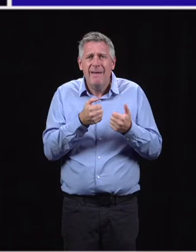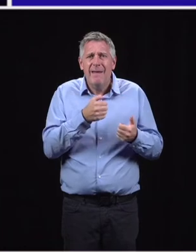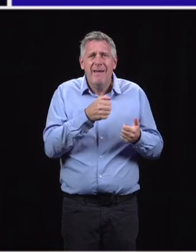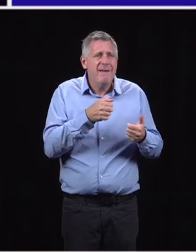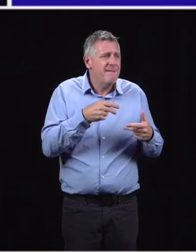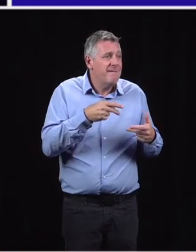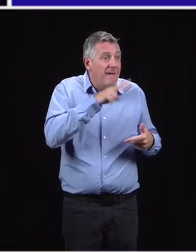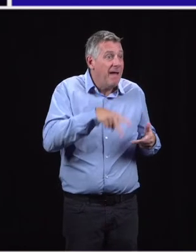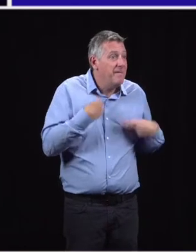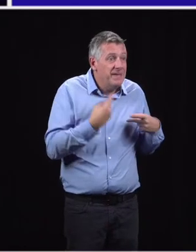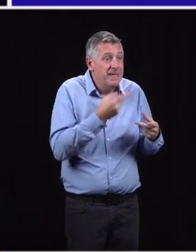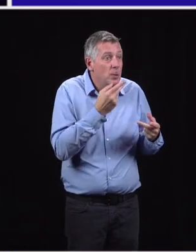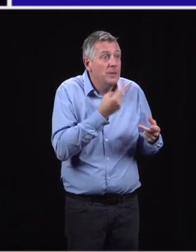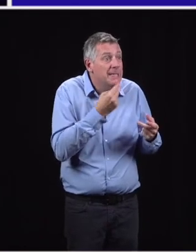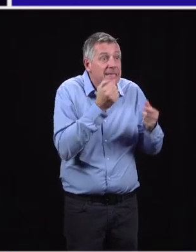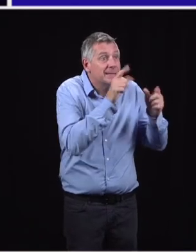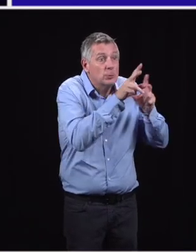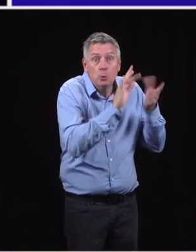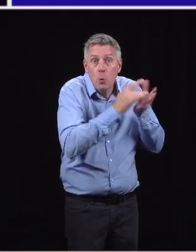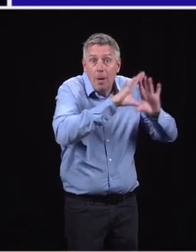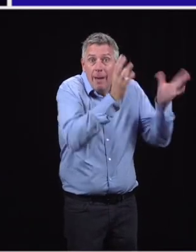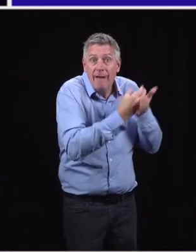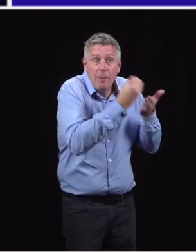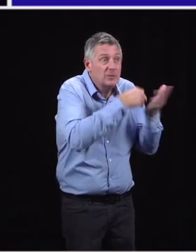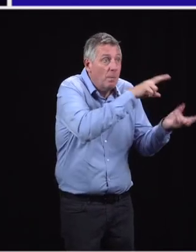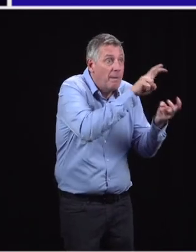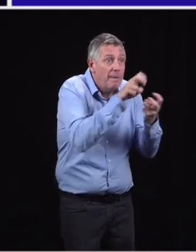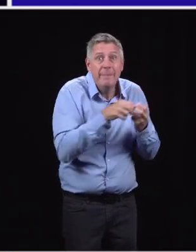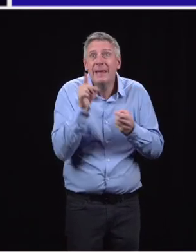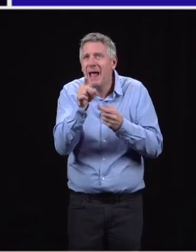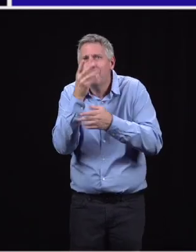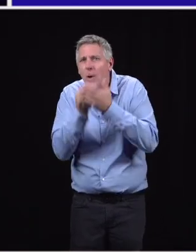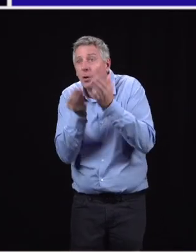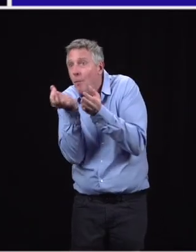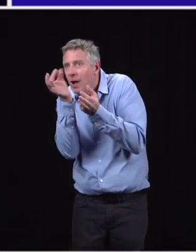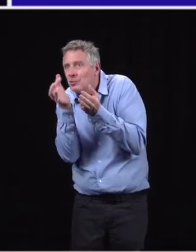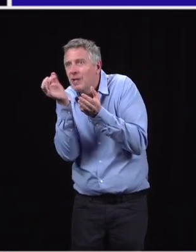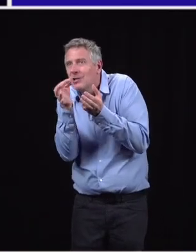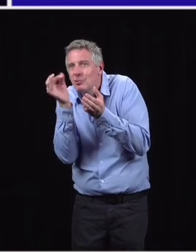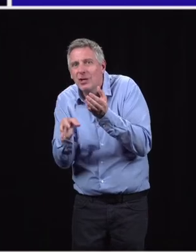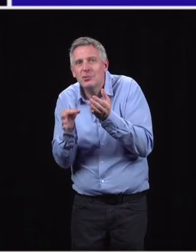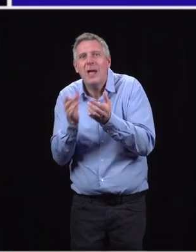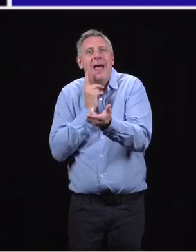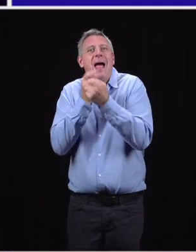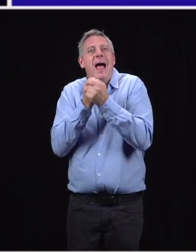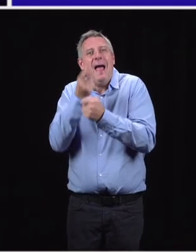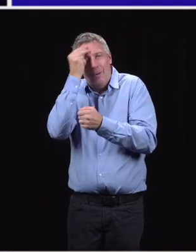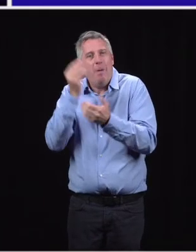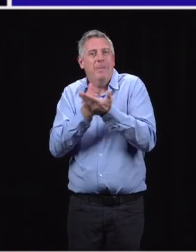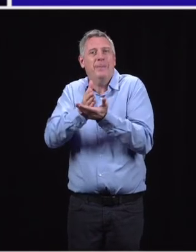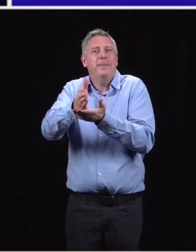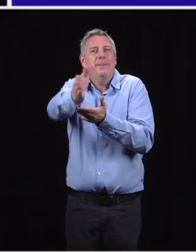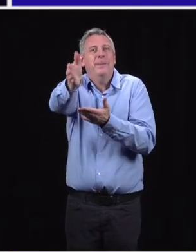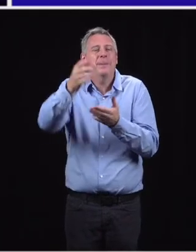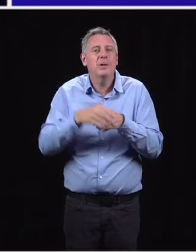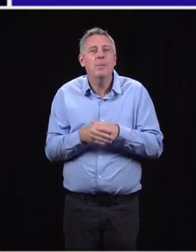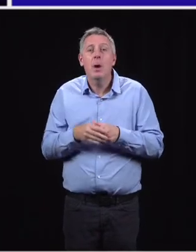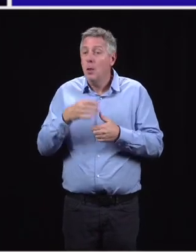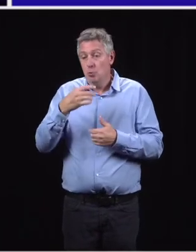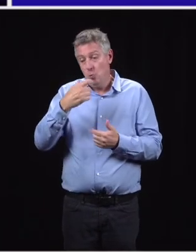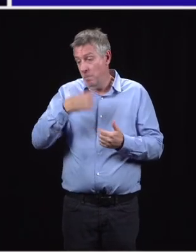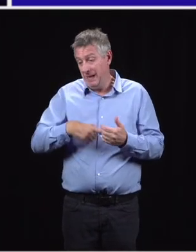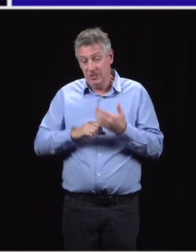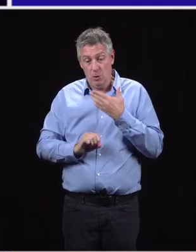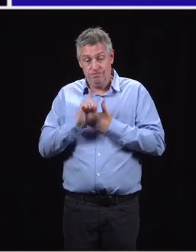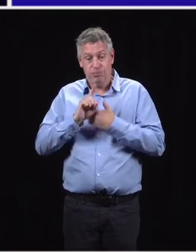manque effectivement toutes ces petites interfaces toutes ces petites mécaniques etc ce qu'il faut se dire que notre expérience en tant que personne différente